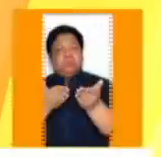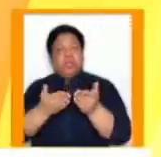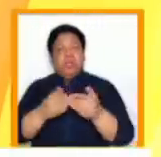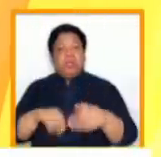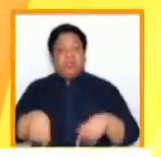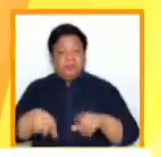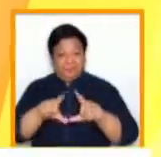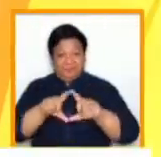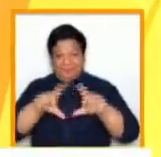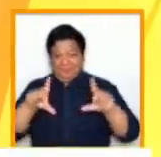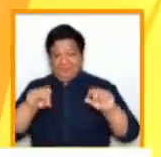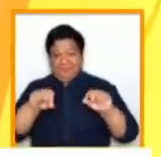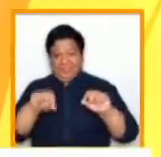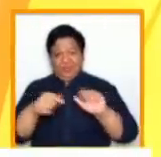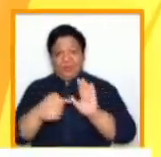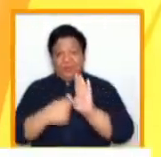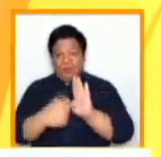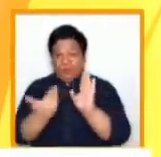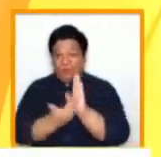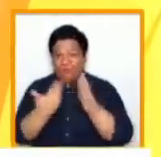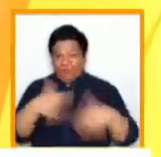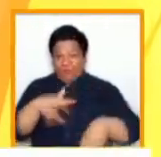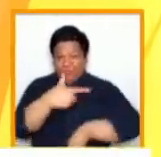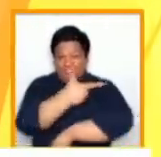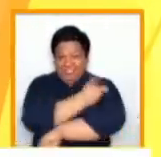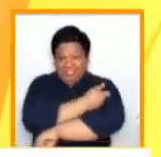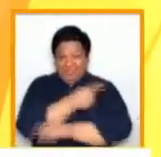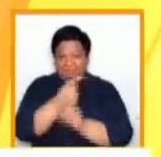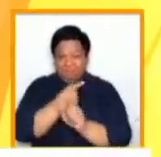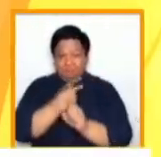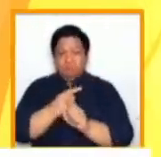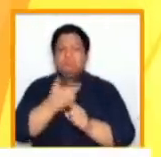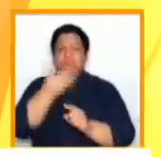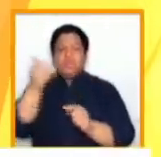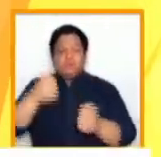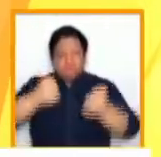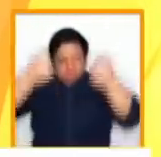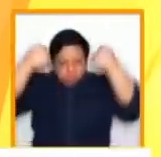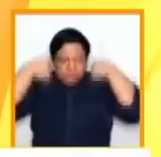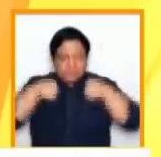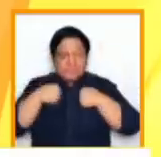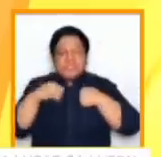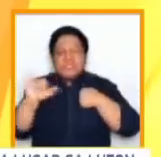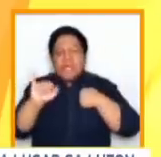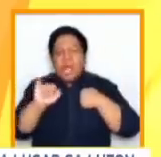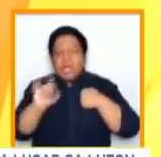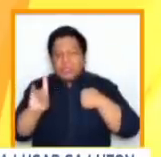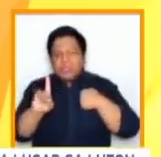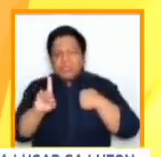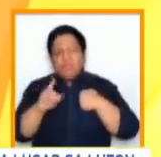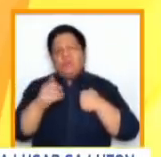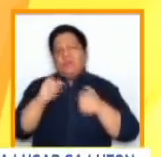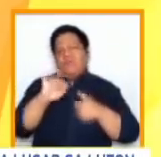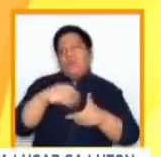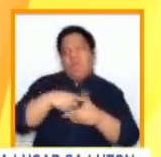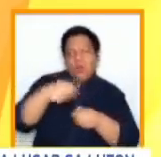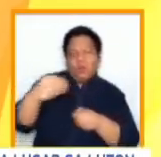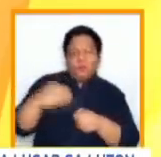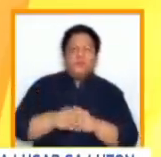bahay. Irekomenda raw niya yan sa IATF. Naku naman, kailangan pa bang gawing mandatory